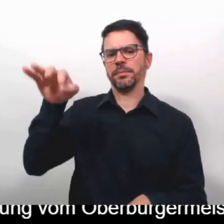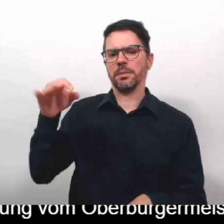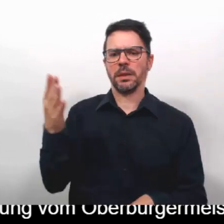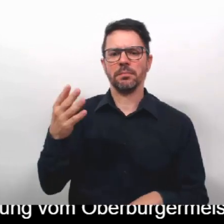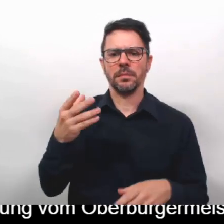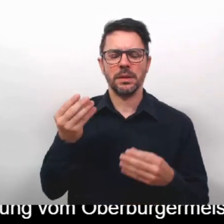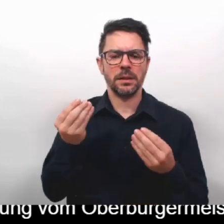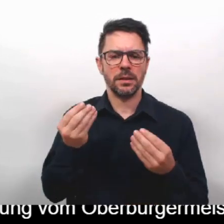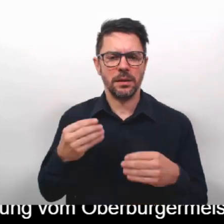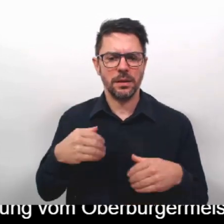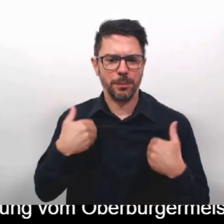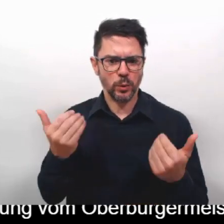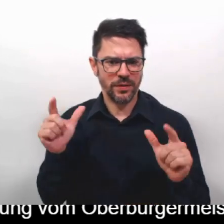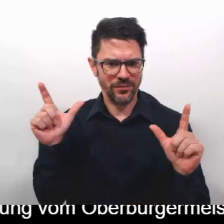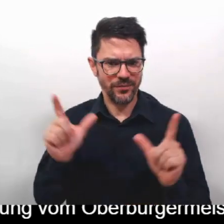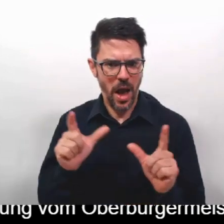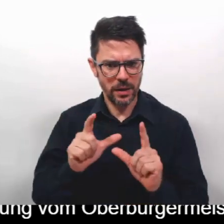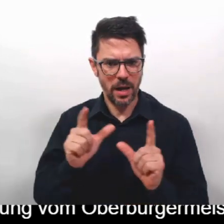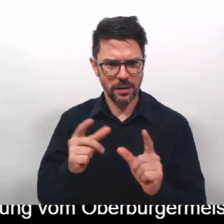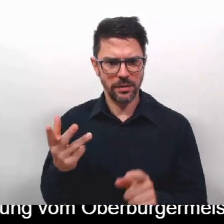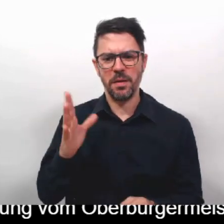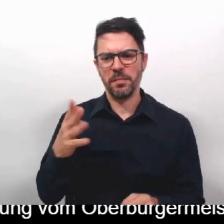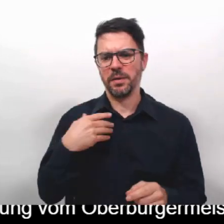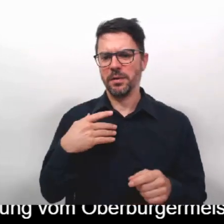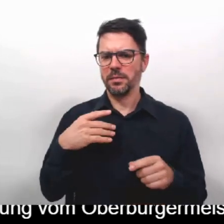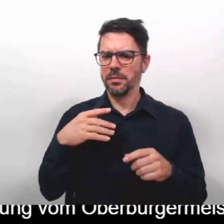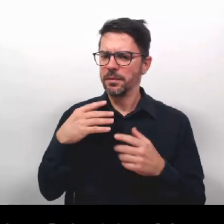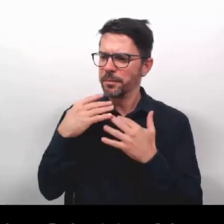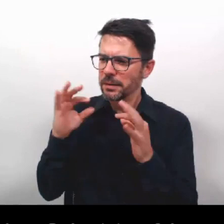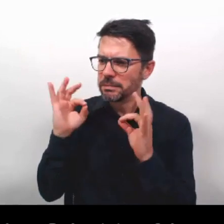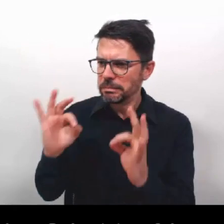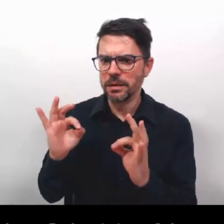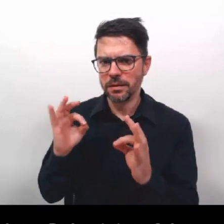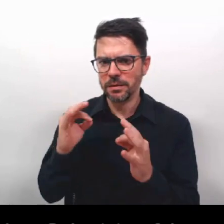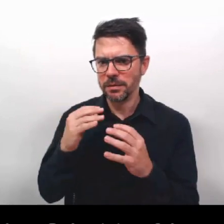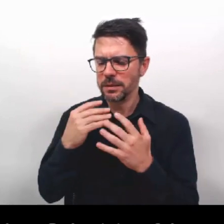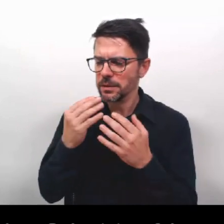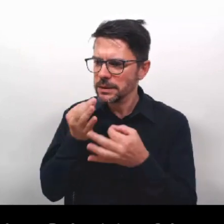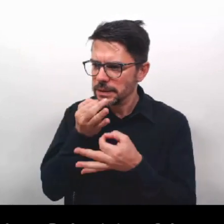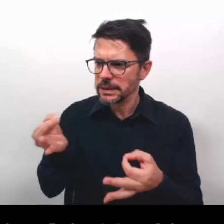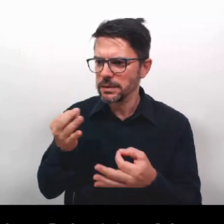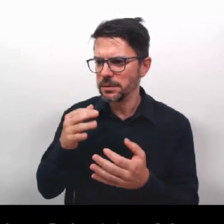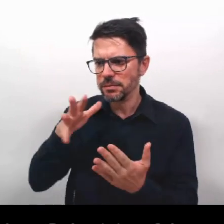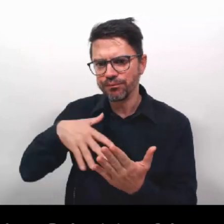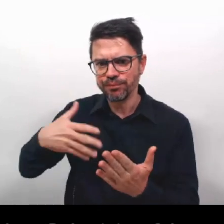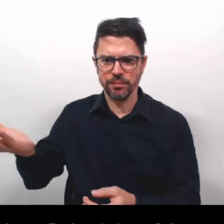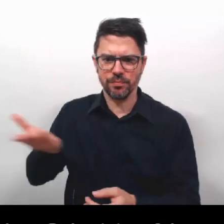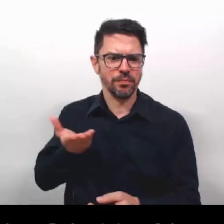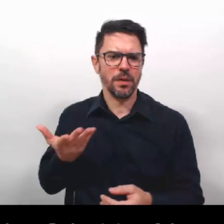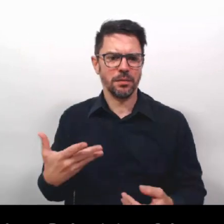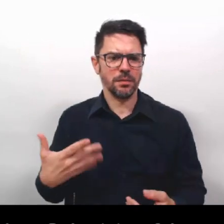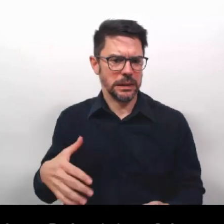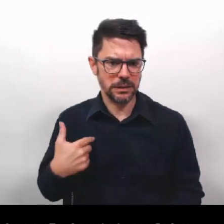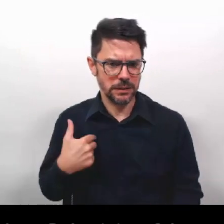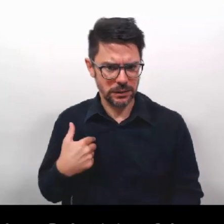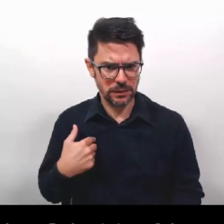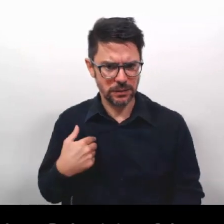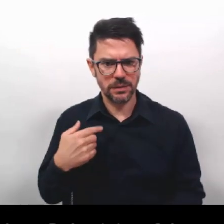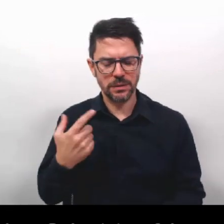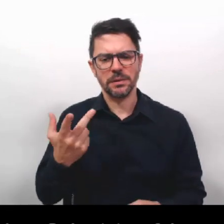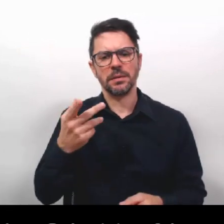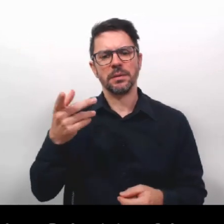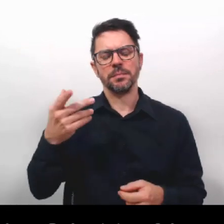Infektionen möglichst nicht entstehen zu lassen. Das heißt Distanz, Maske. Dann zu erkennen, wo die